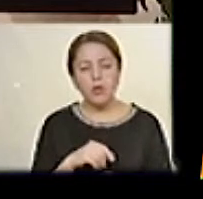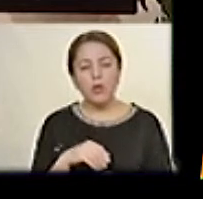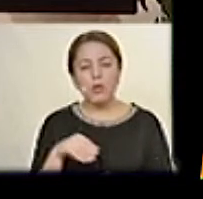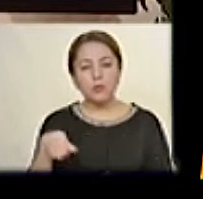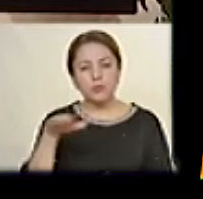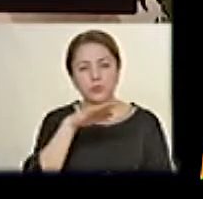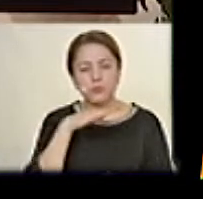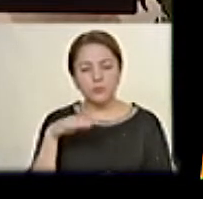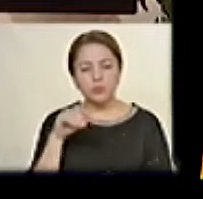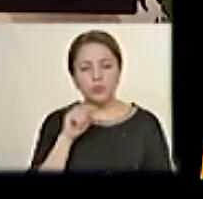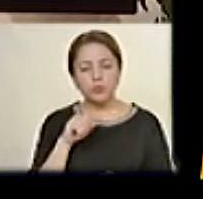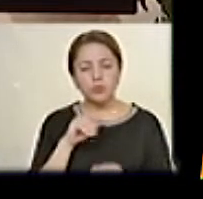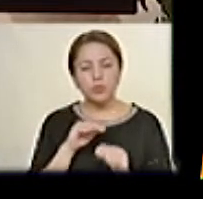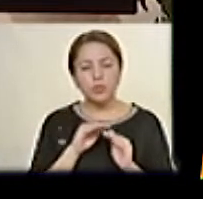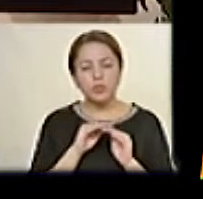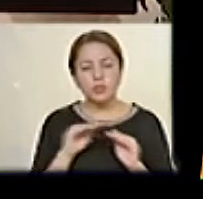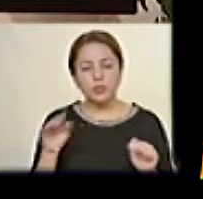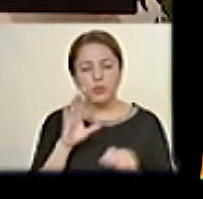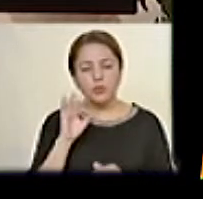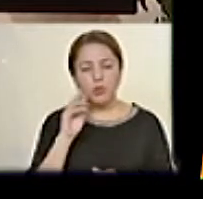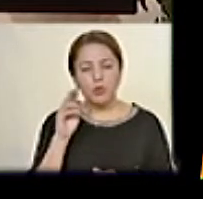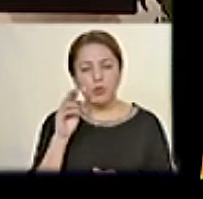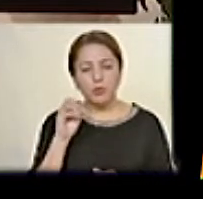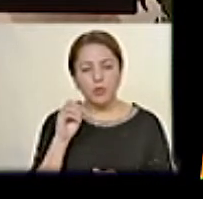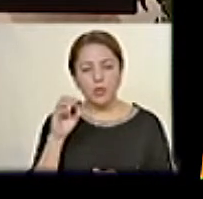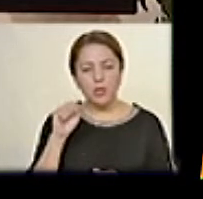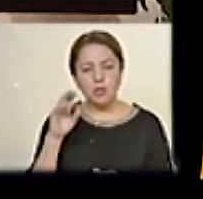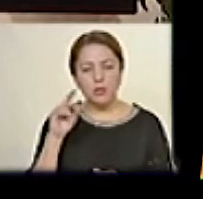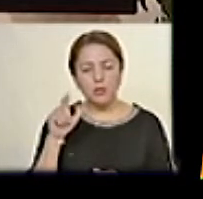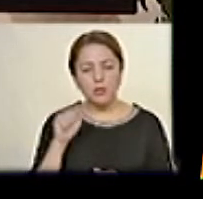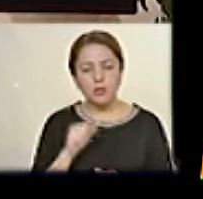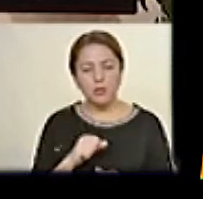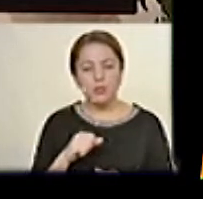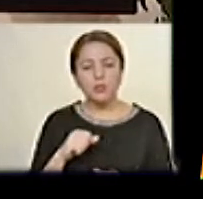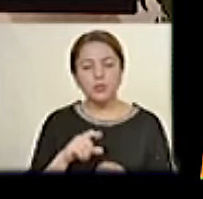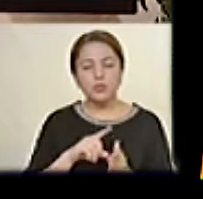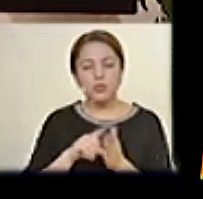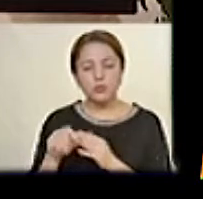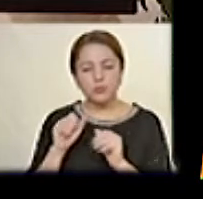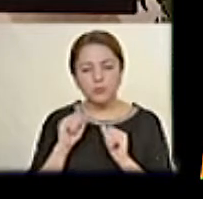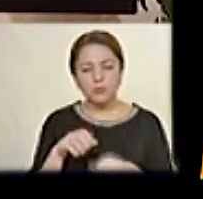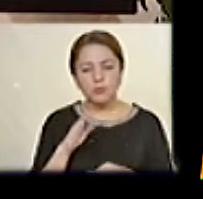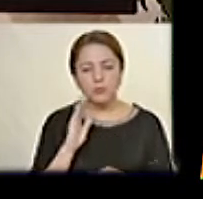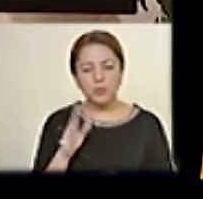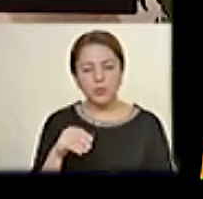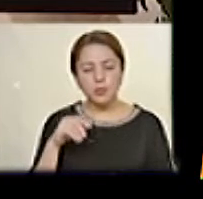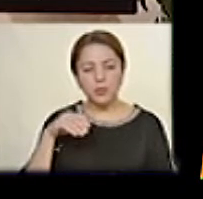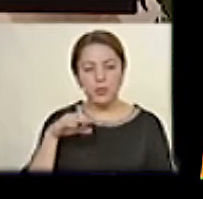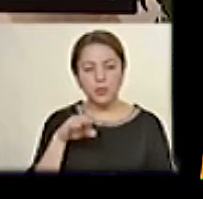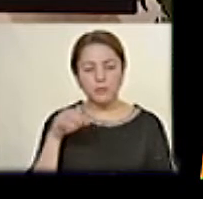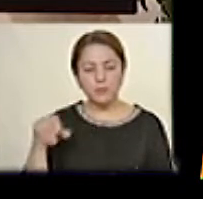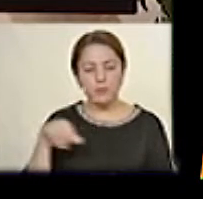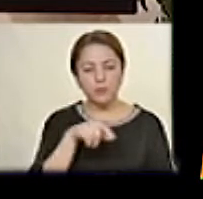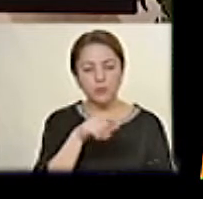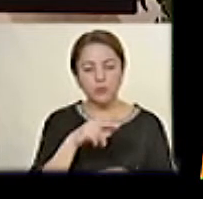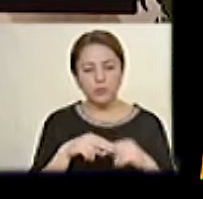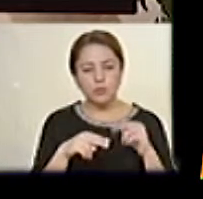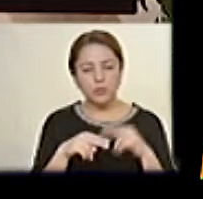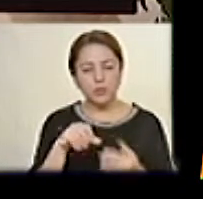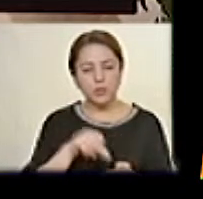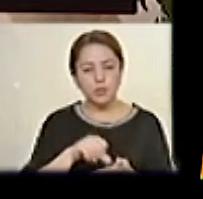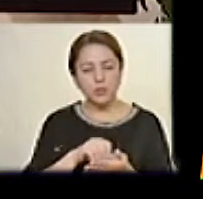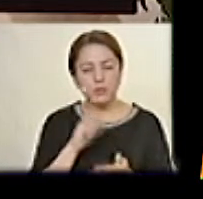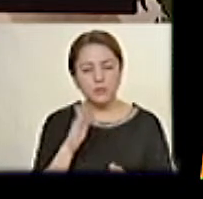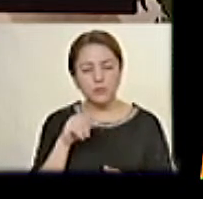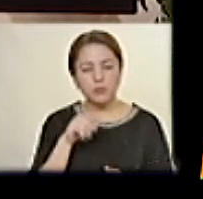Hind okeaniga chiqish imkoniyati ni beradigan temir yo'llar hamda avtomobil yo'llar qurilishida ham qatnashmoqda. Hamda bu